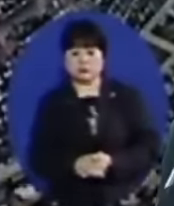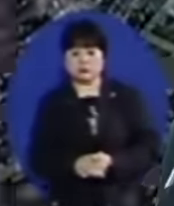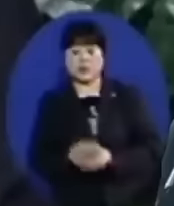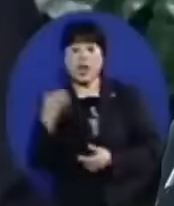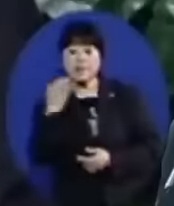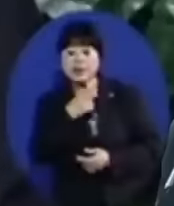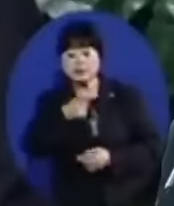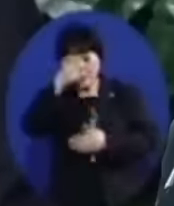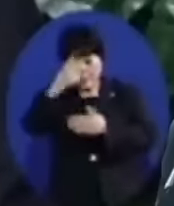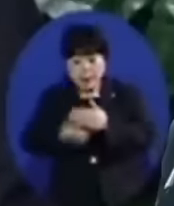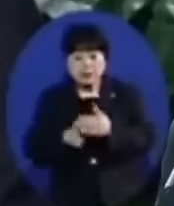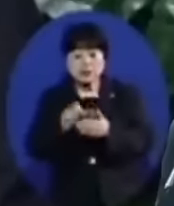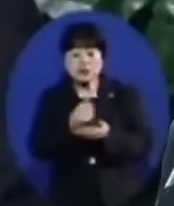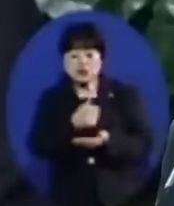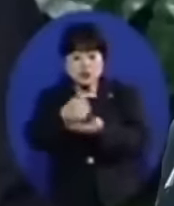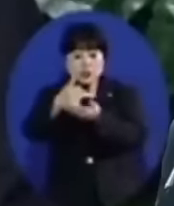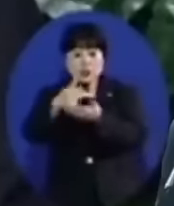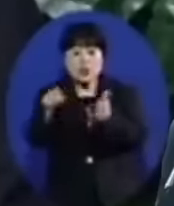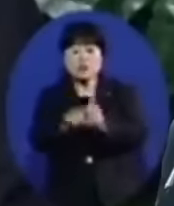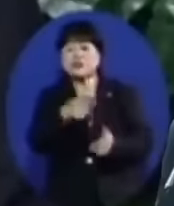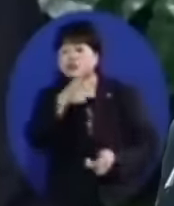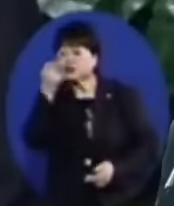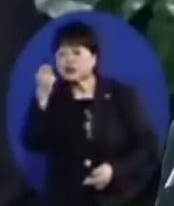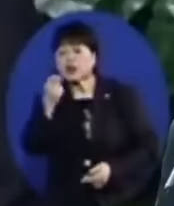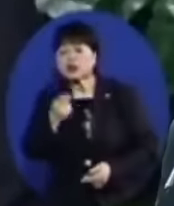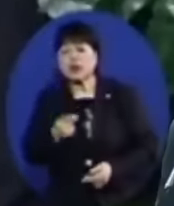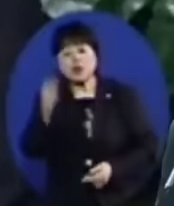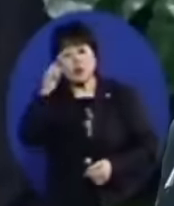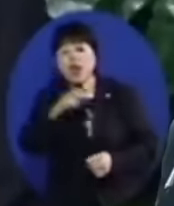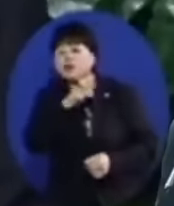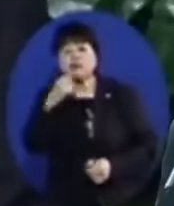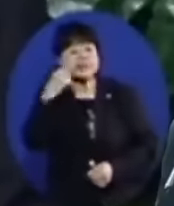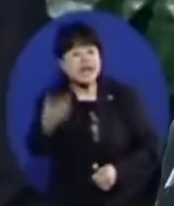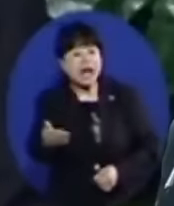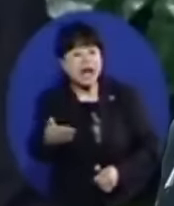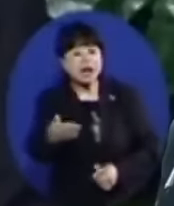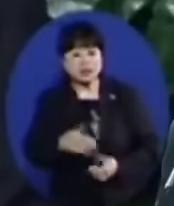베드로가 물에 빠졌을 때 주님께서 믿음이 적은 자여 왜 의심했느냐?